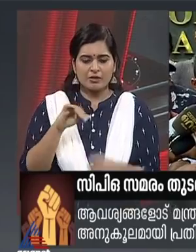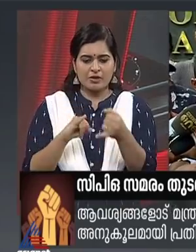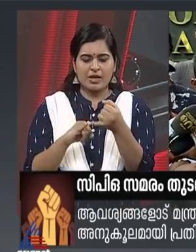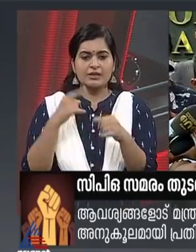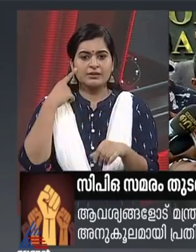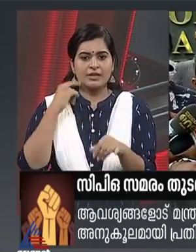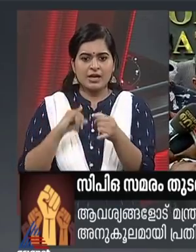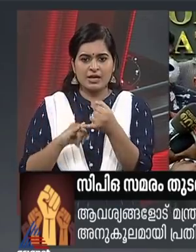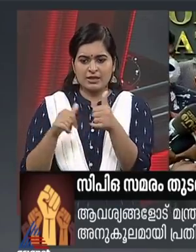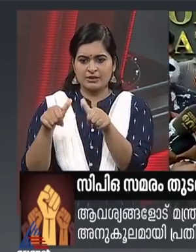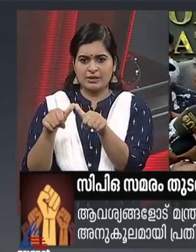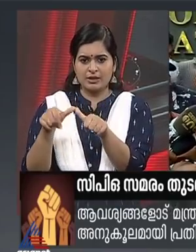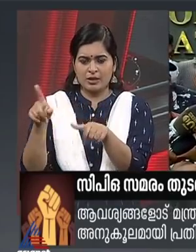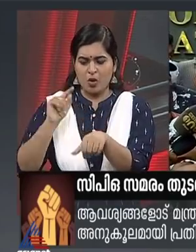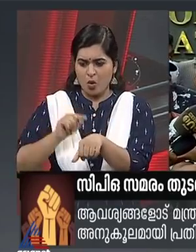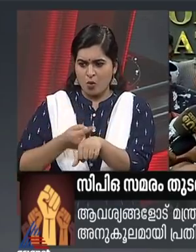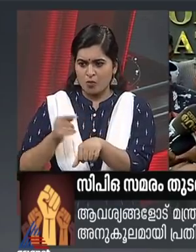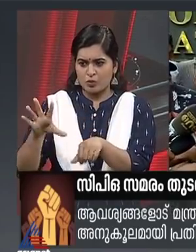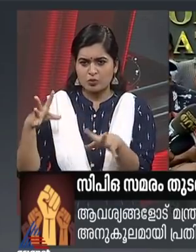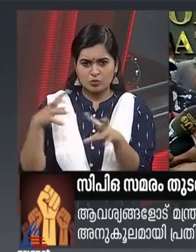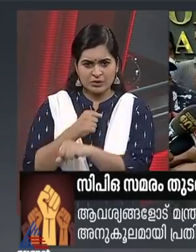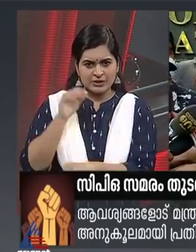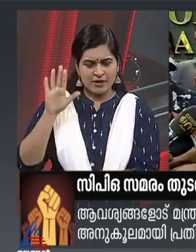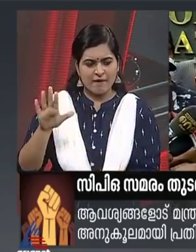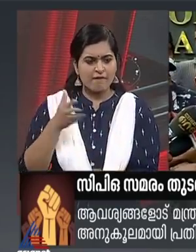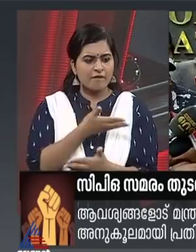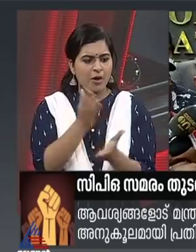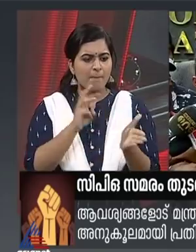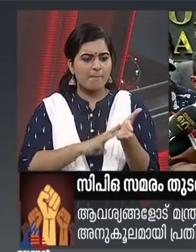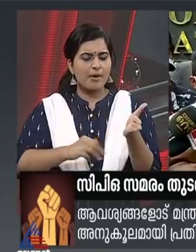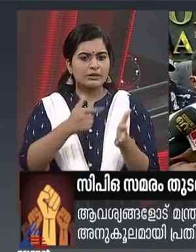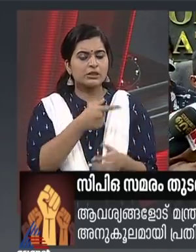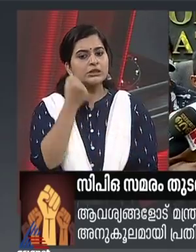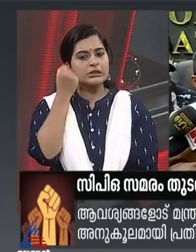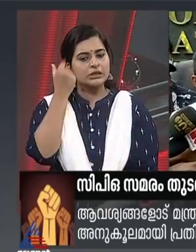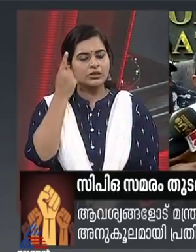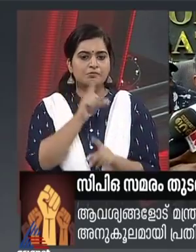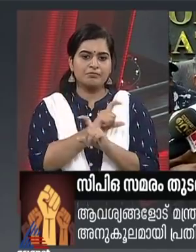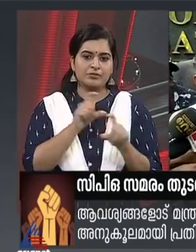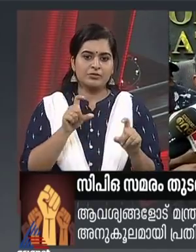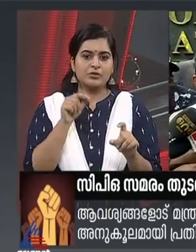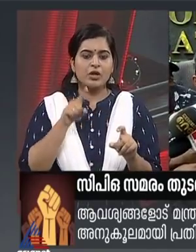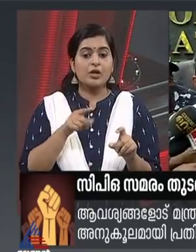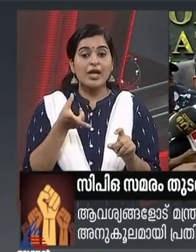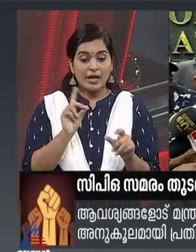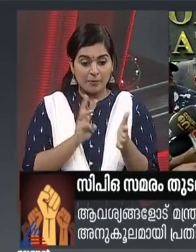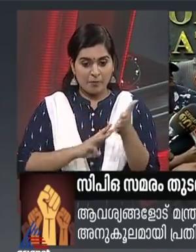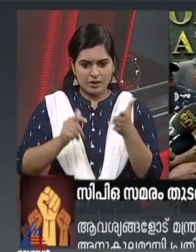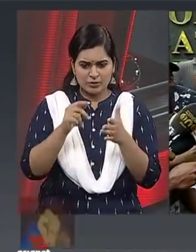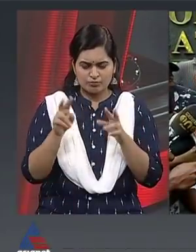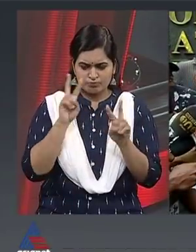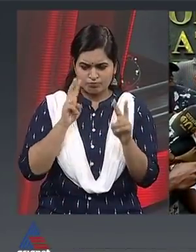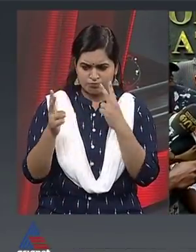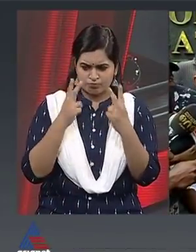പറഞ്ഞ പരാതി ന്യായമാണെന്ന് അദ്ദേഹത്തിന് ബോധ്യപ്പെട്ടിട്ടുണ്ട്. ഇതുപ്രകാരം ഞങ്ങൾ പറഞ്ഞ കാര്യങ്ങളിൽ അദ്ദേഹം പരിശോധിച്ച ശേഷം